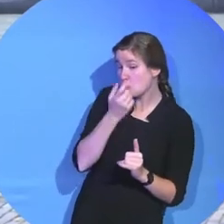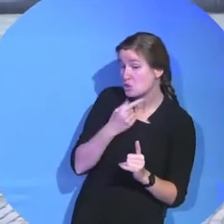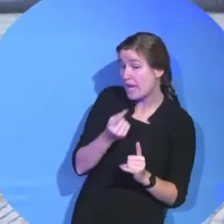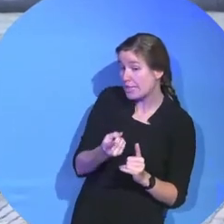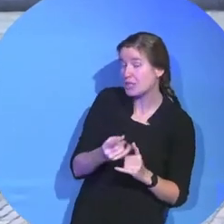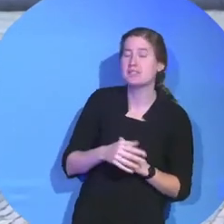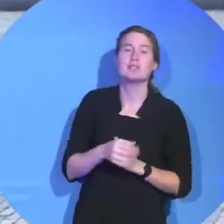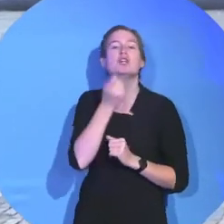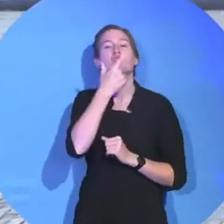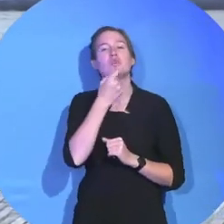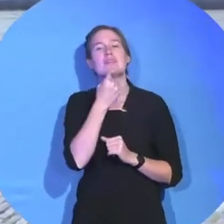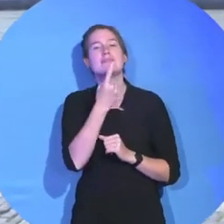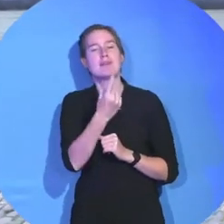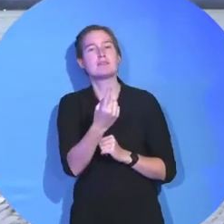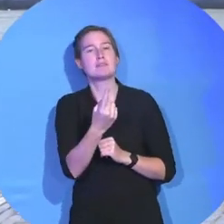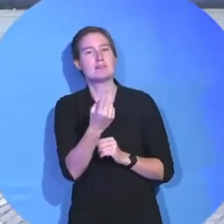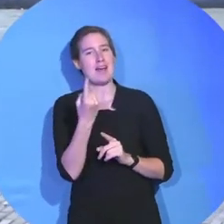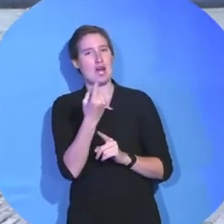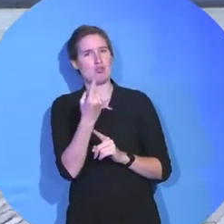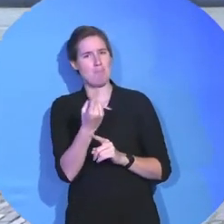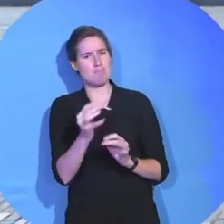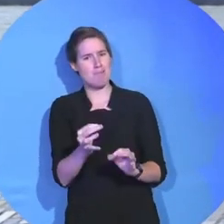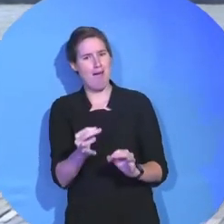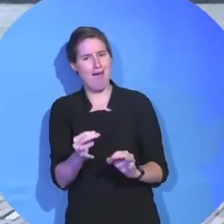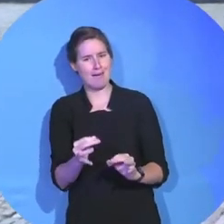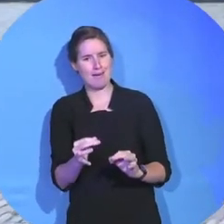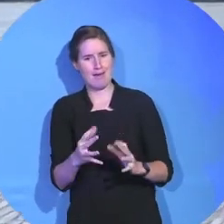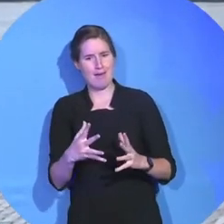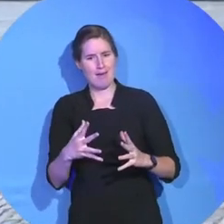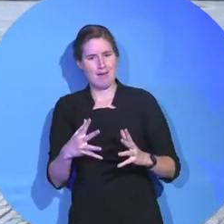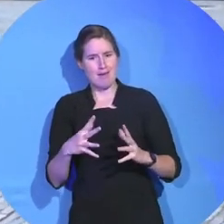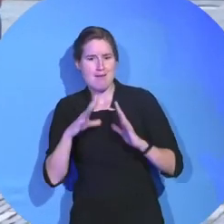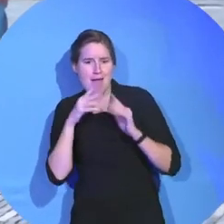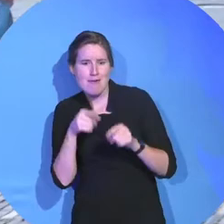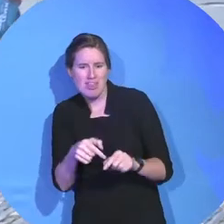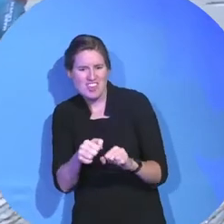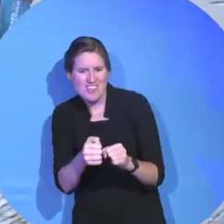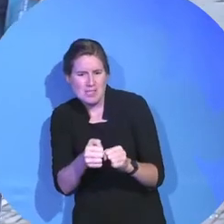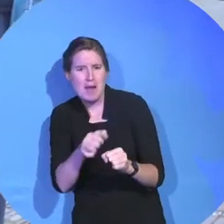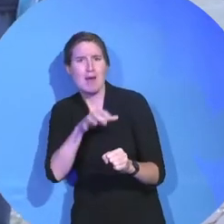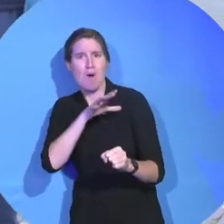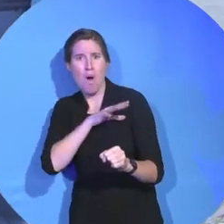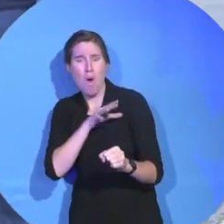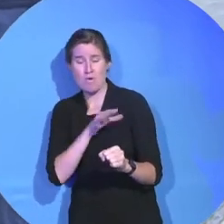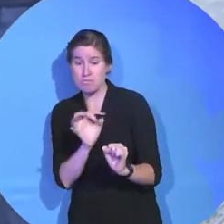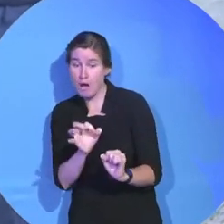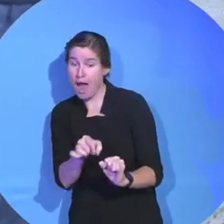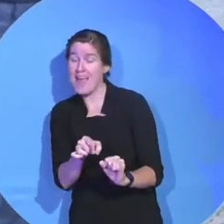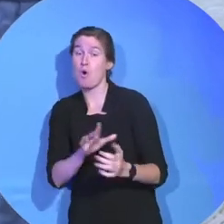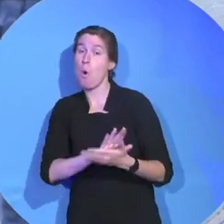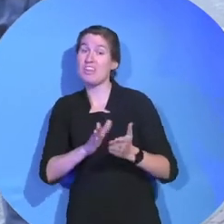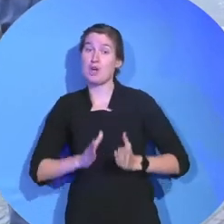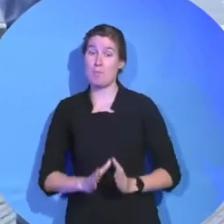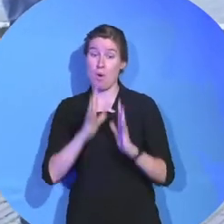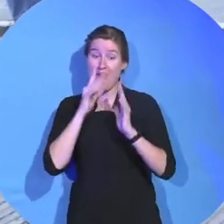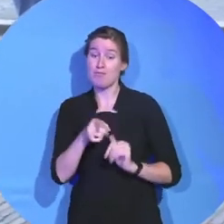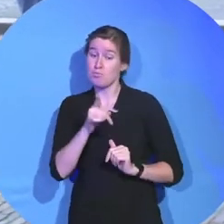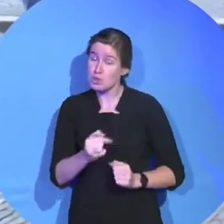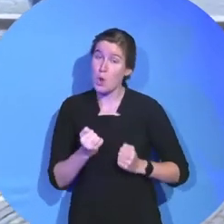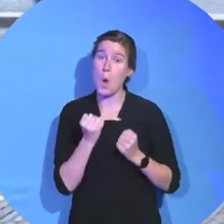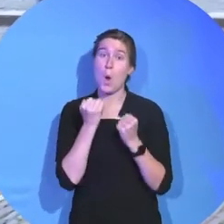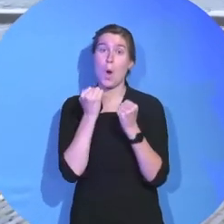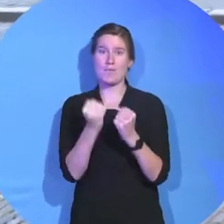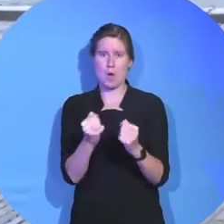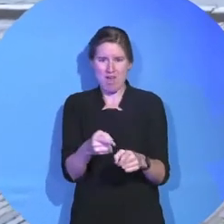over vele facetten, maar ook echt het ongeboren leven. Omdat ik ook echt geloof dat we horen op te komen voor zij die geen stem